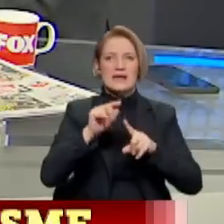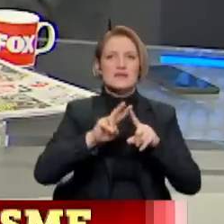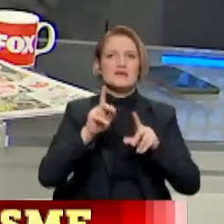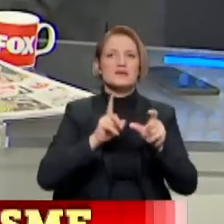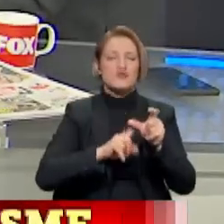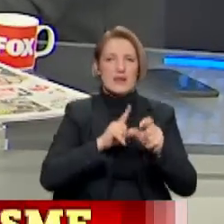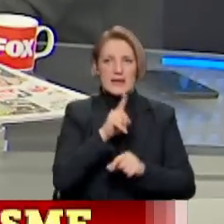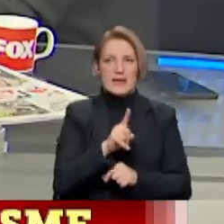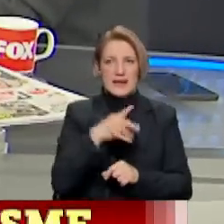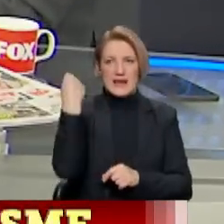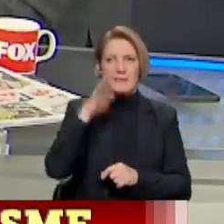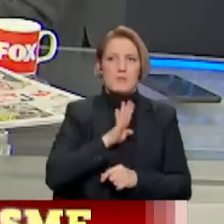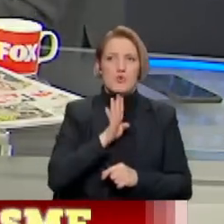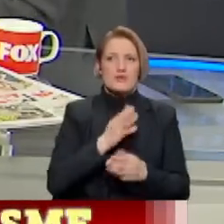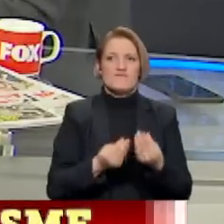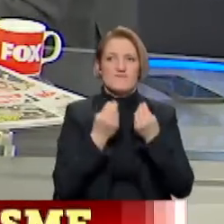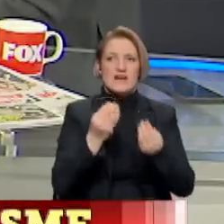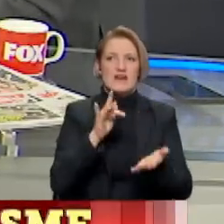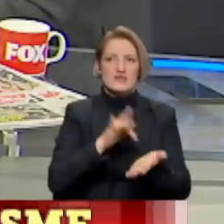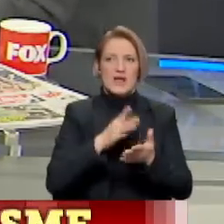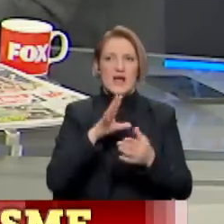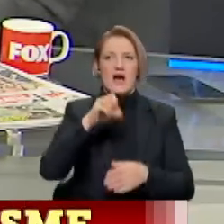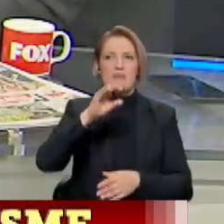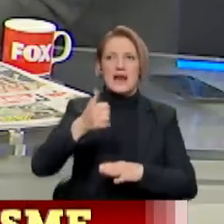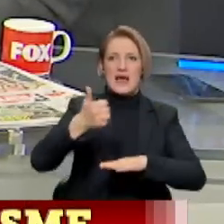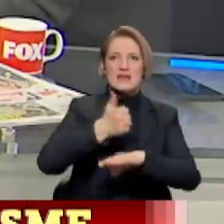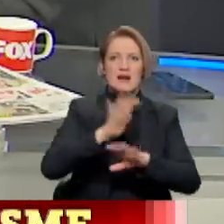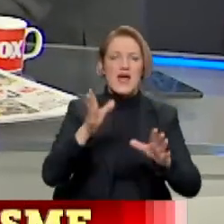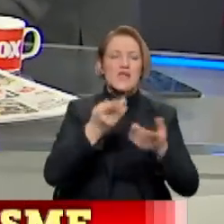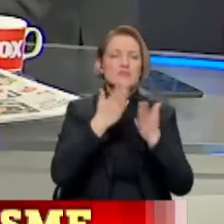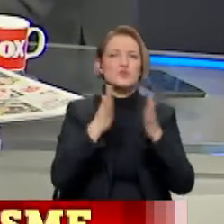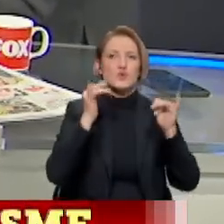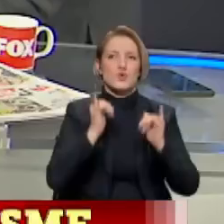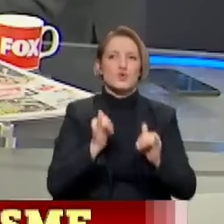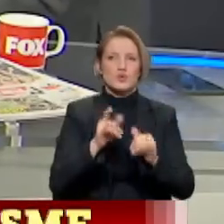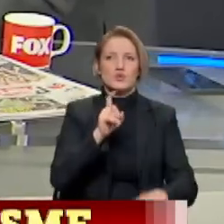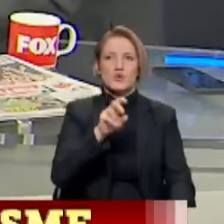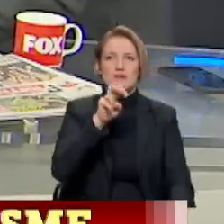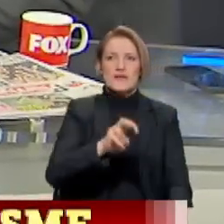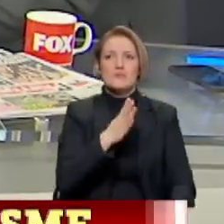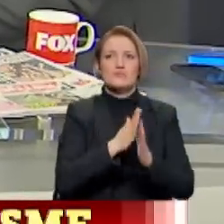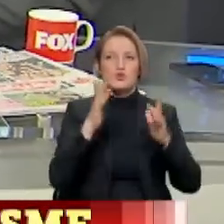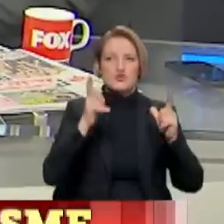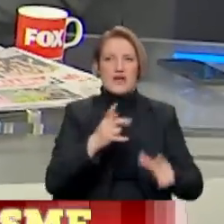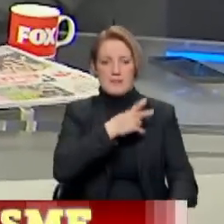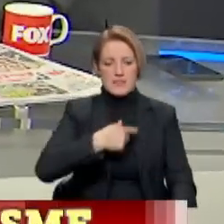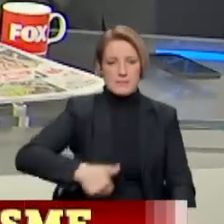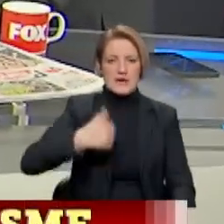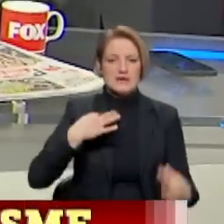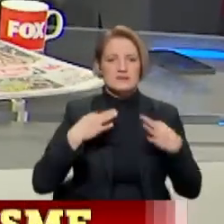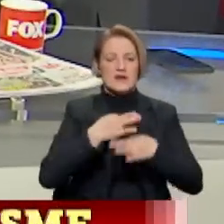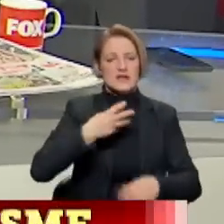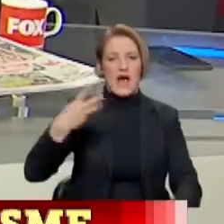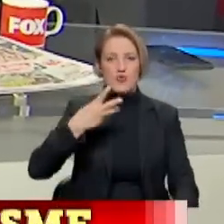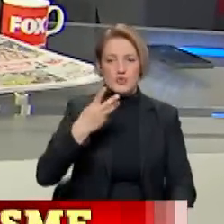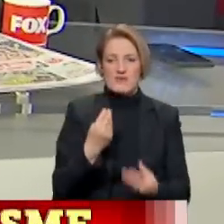İmamoğlu'na verilen ceza AK Parti iktidarına yapılmış en büyük kötülüktür. 98'de Büyükşehir Belediye Başkanı iken Sayın Erdoğan'a